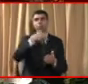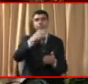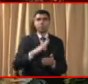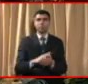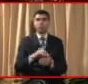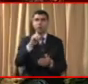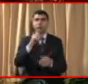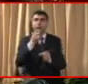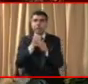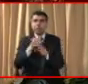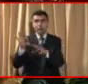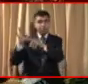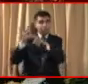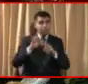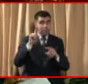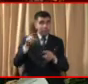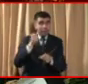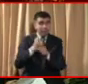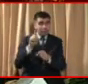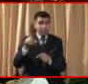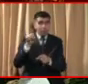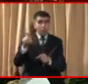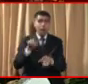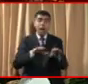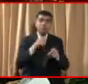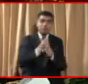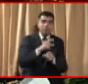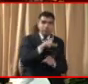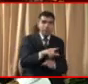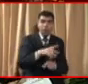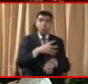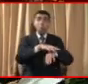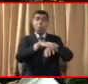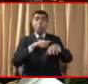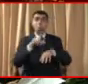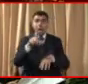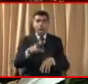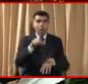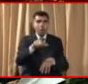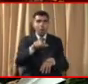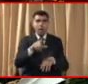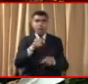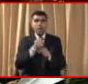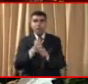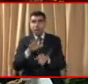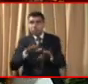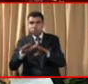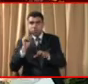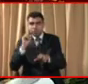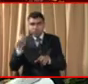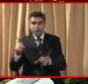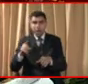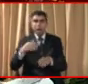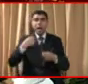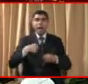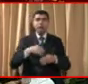البشري لازم. كتلقى بعض المرات بعض الاماكن اللي كيكون فيها اما الوالي سميتو كيكون عنده مبادرات اكثر من جهه اخرى، كيكون رئيس الجمعيه